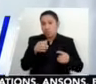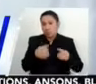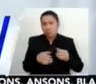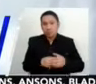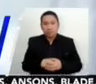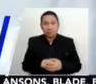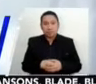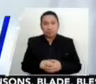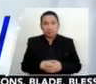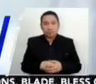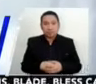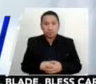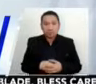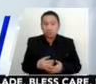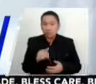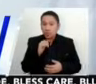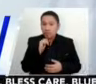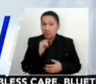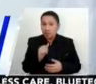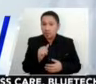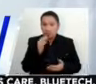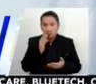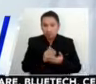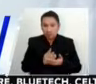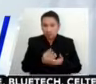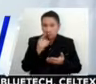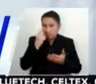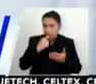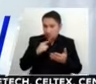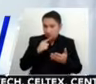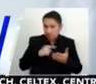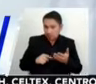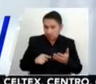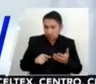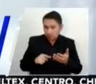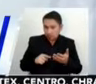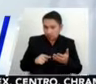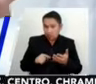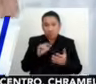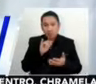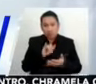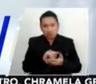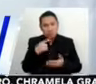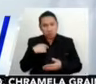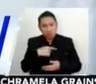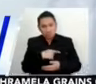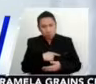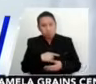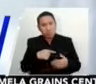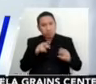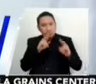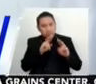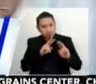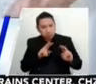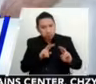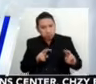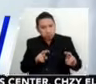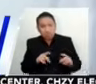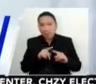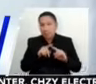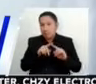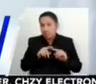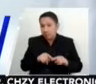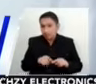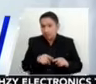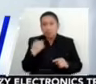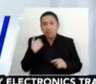aming investigasyon. Diyan kami maglalaro. Depende sa ebidensya na aming